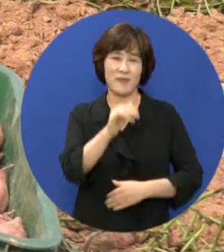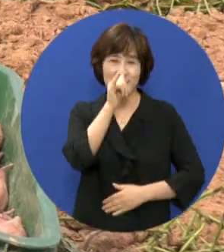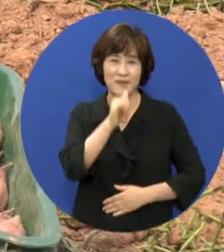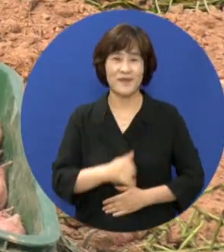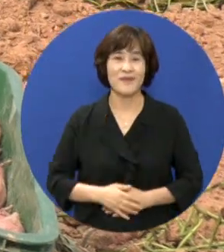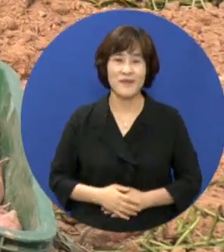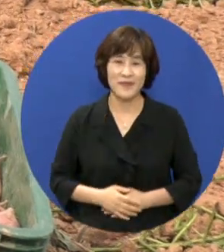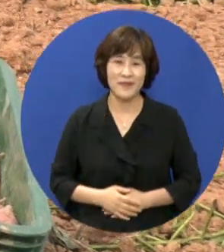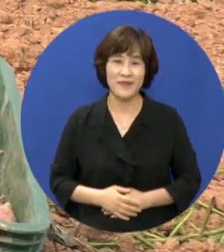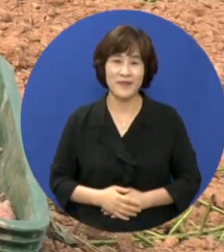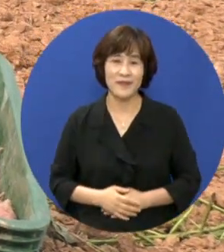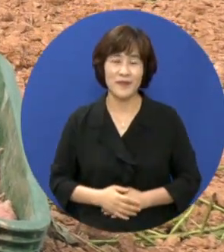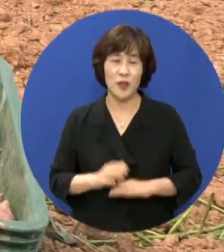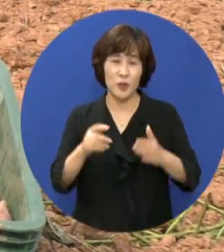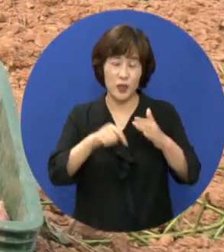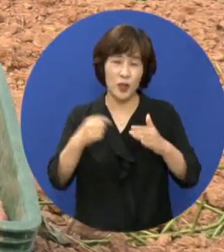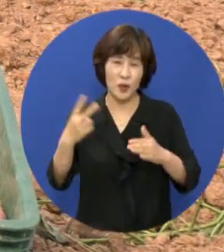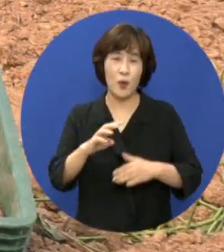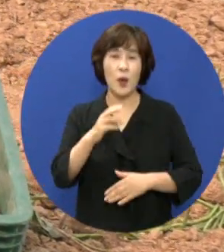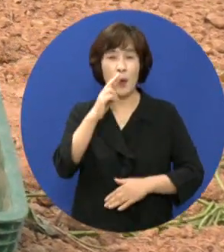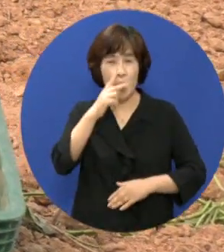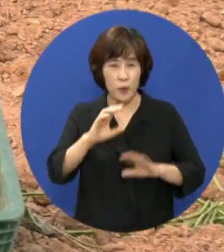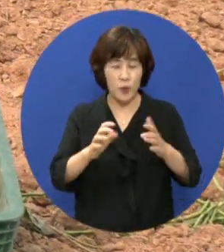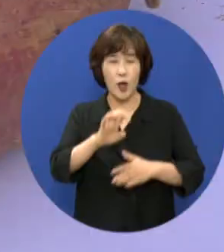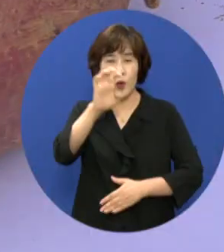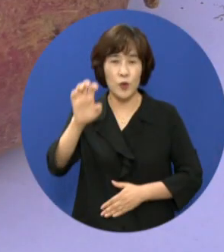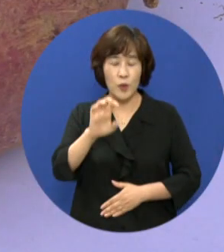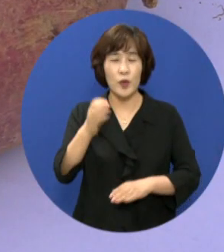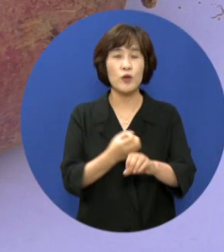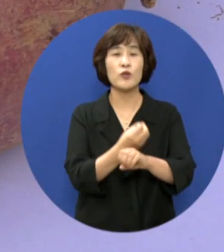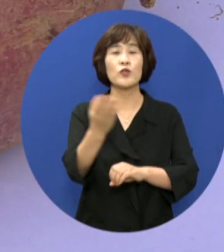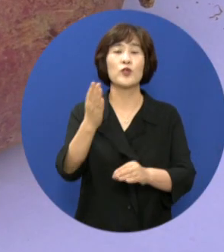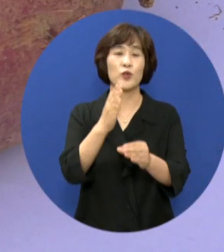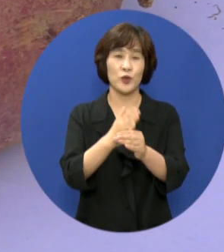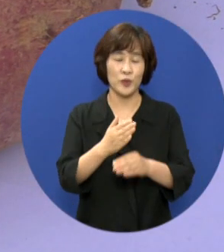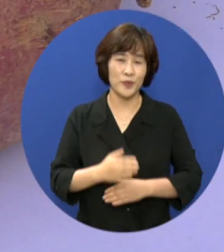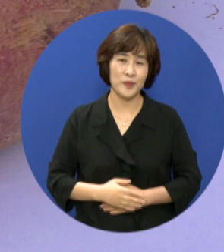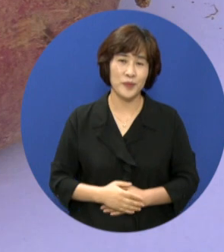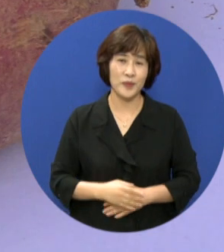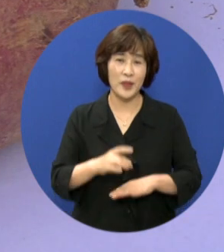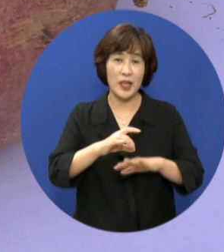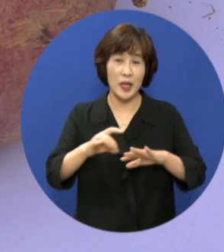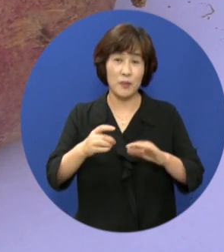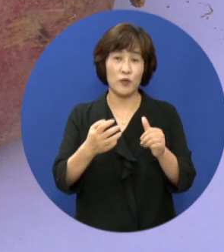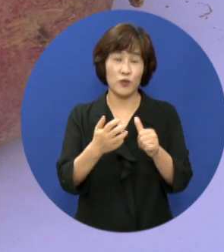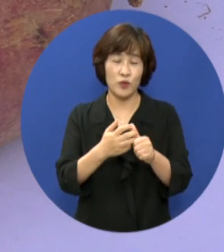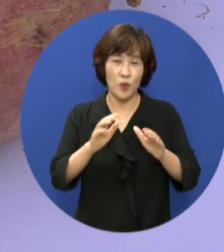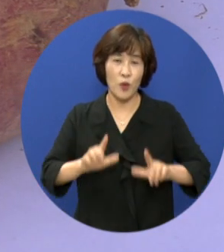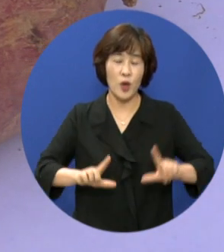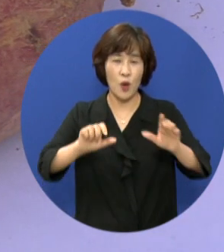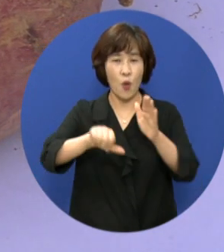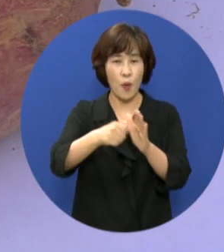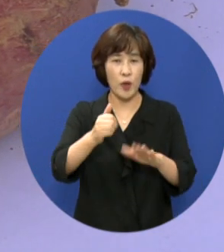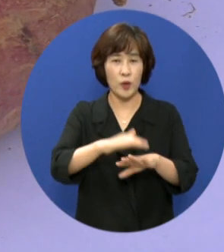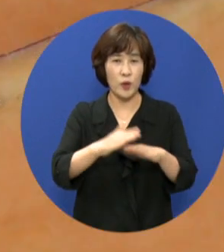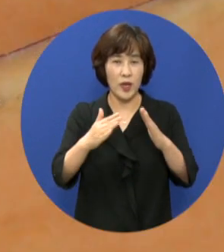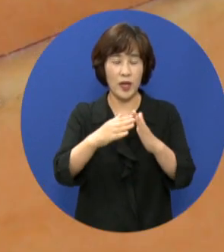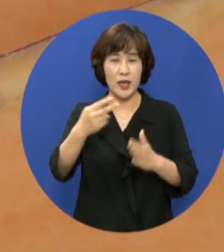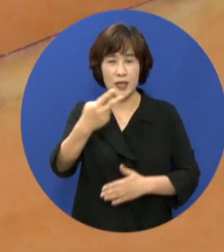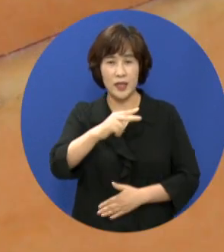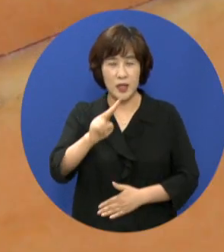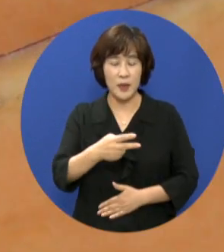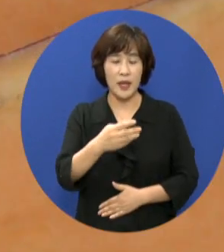판매합니다 국내는 물론 미국과 유럽에도 수출되고 있습니다 해남군 은 올해 500여 농가가